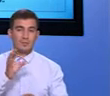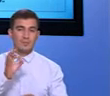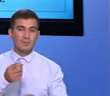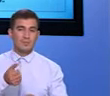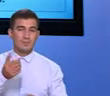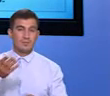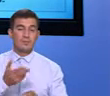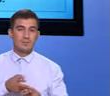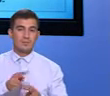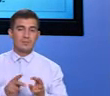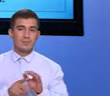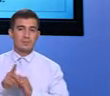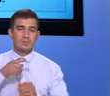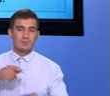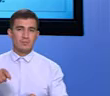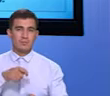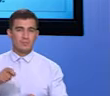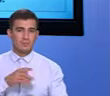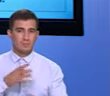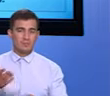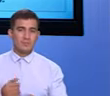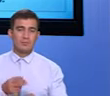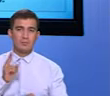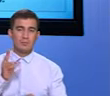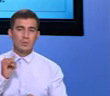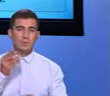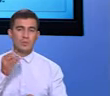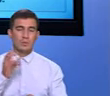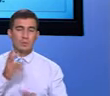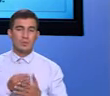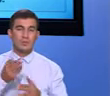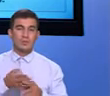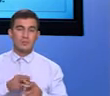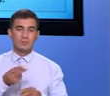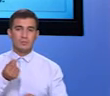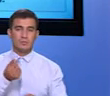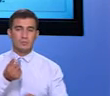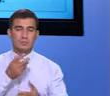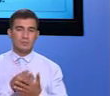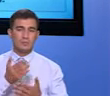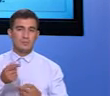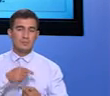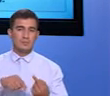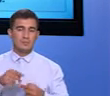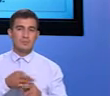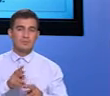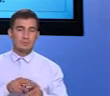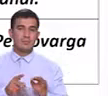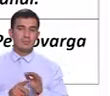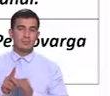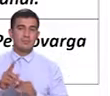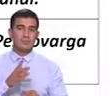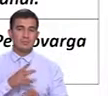qilish boshlandi uning davrida va Kushon podshohligida pul islohoti amalga